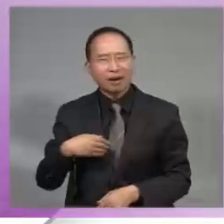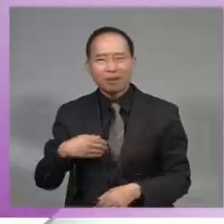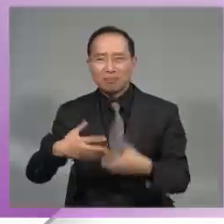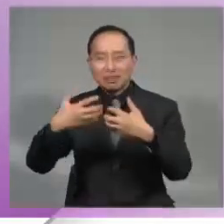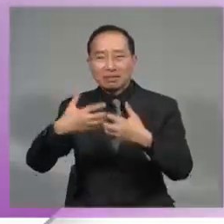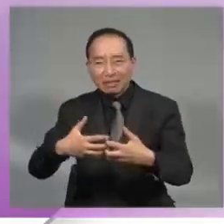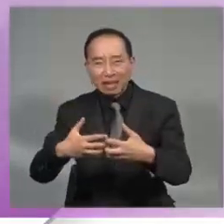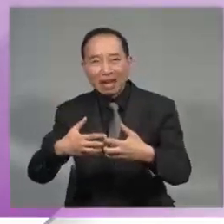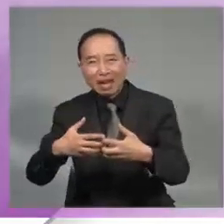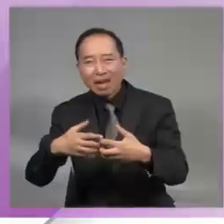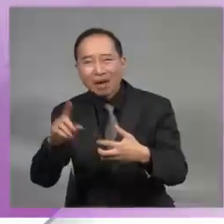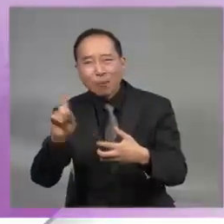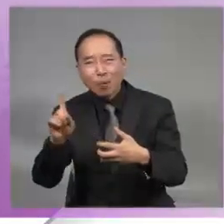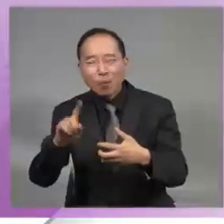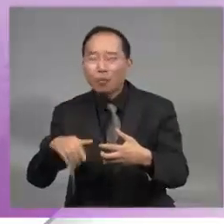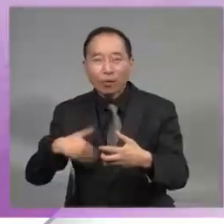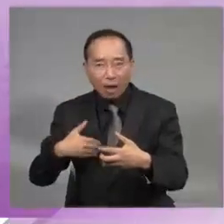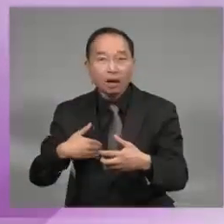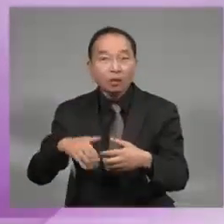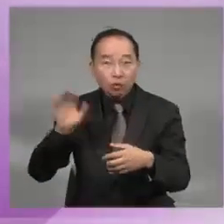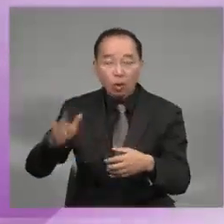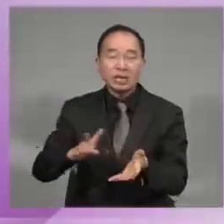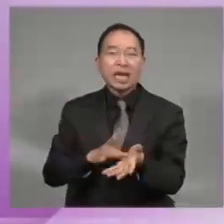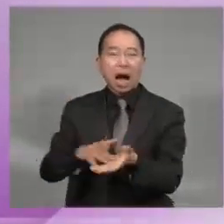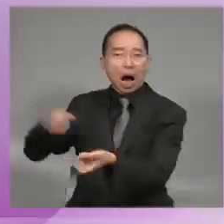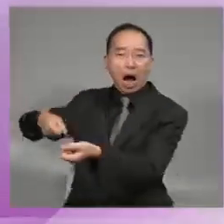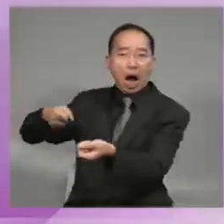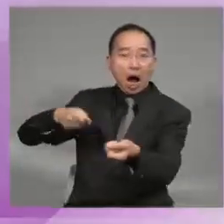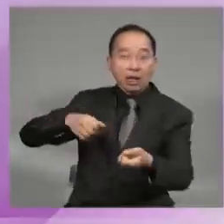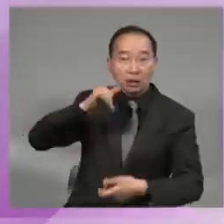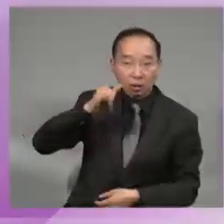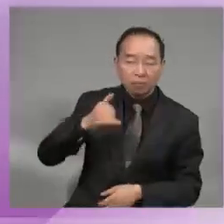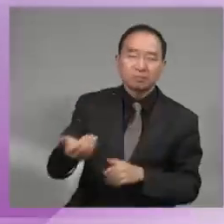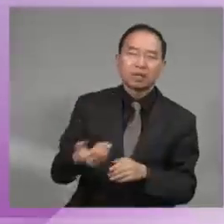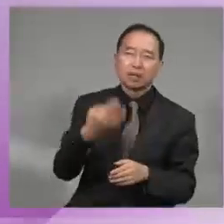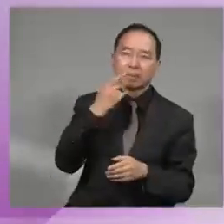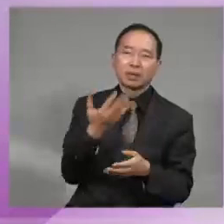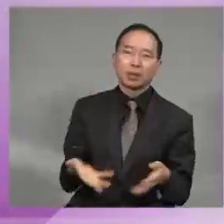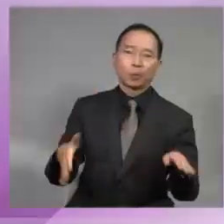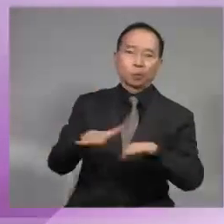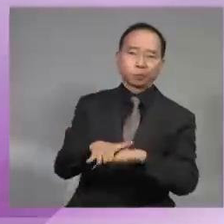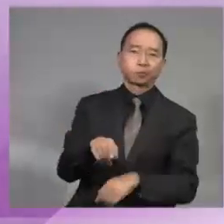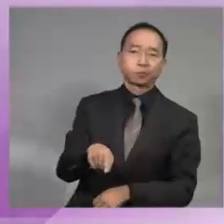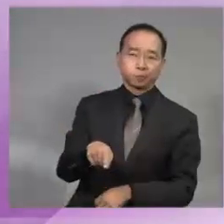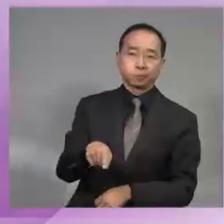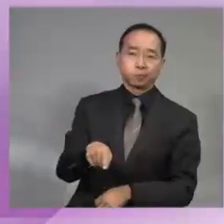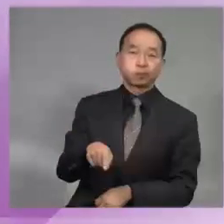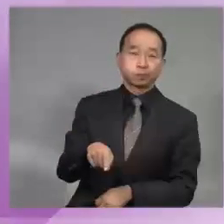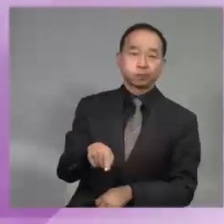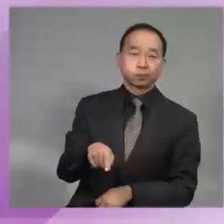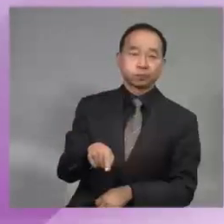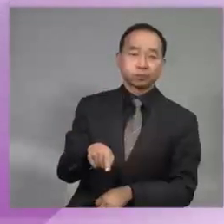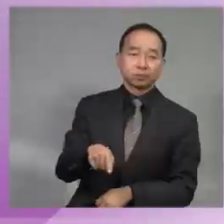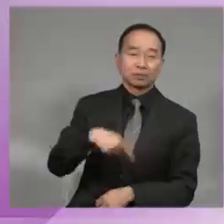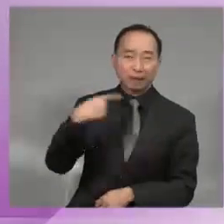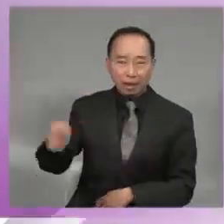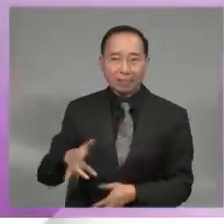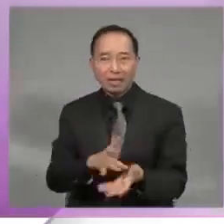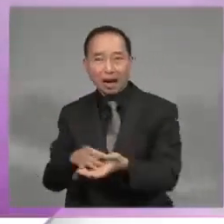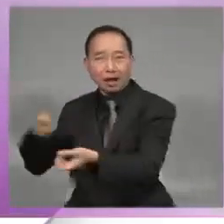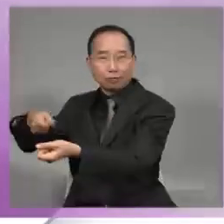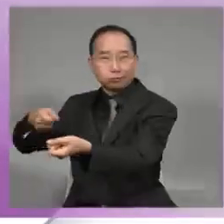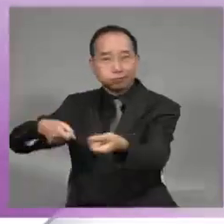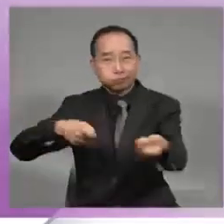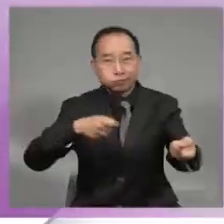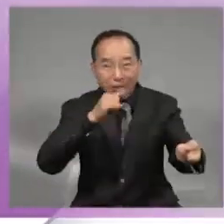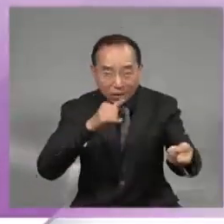아마 소독을 하실 거기 때문에 소독을 위해서도 하긴 예. 네. 그러네. 저기 방역관리요원도 예. 계시네요. 바로 2일차 투표를 위해서